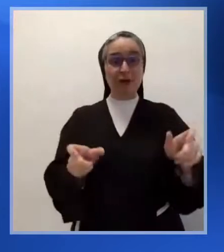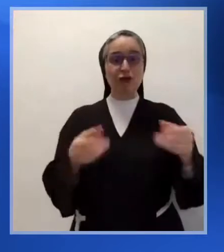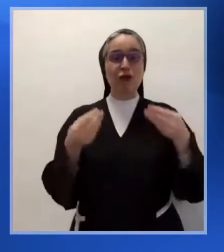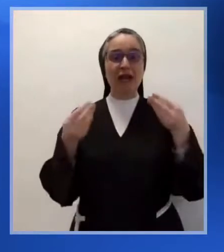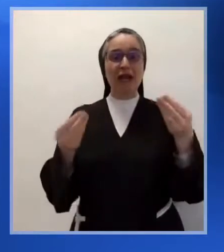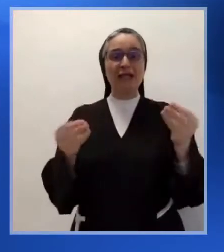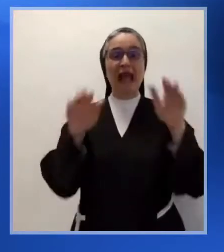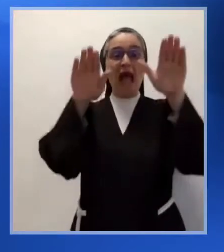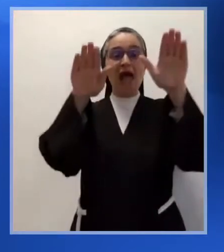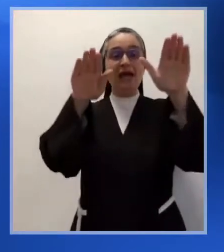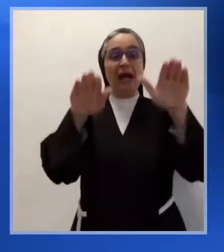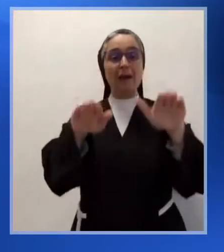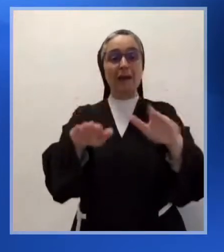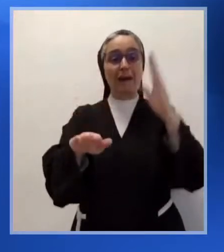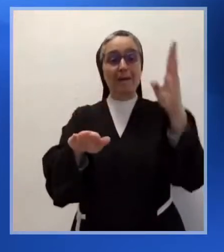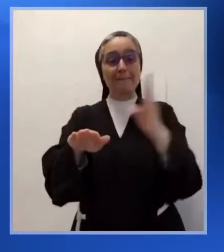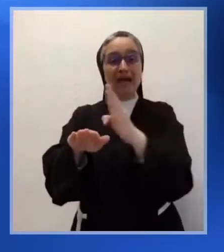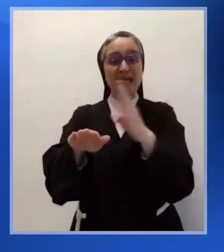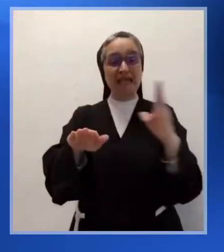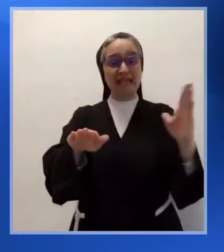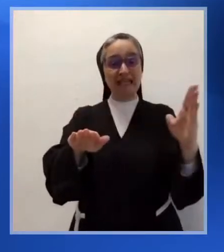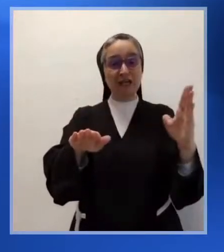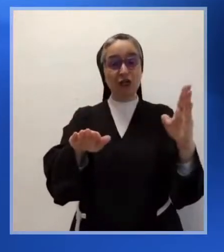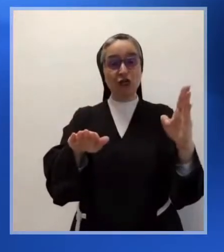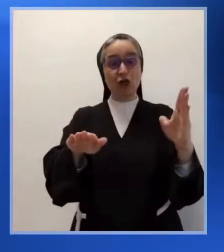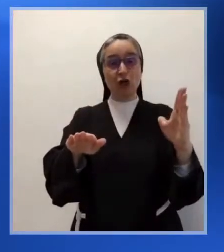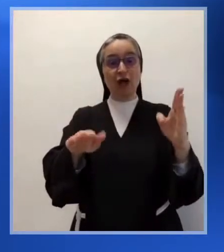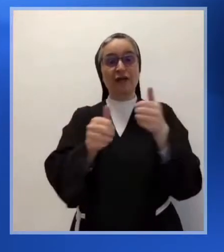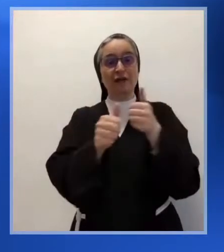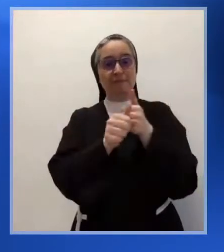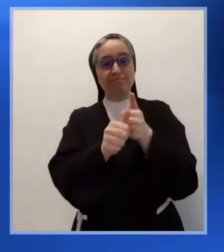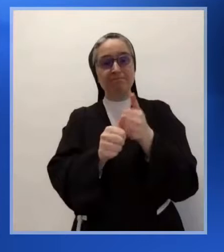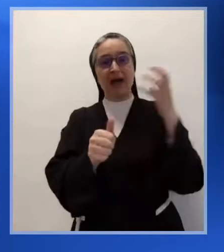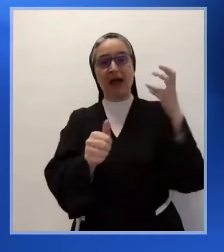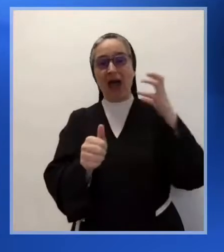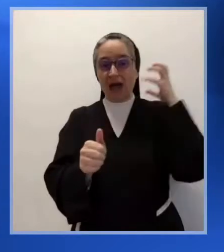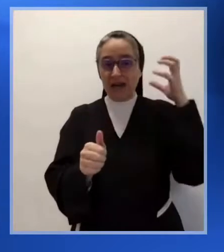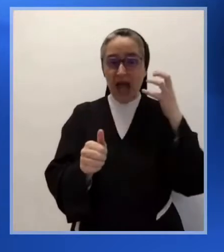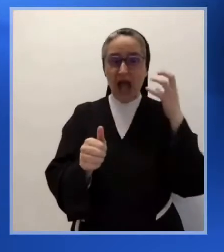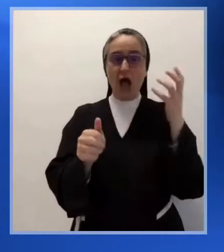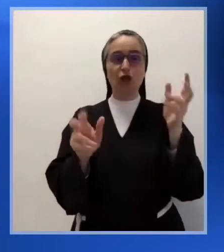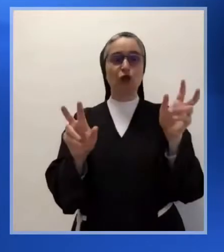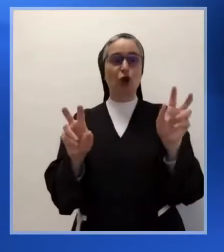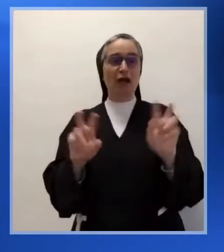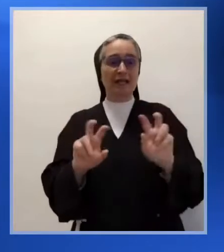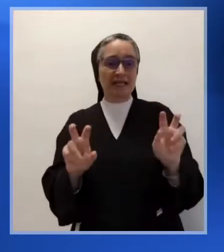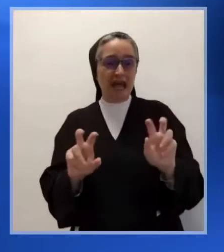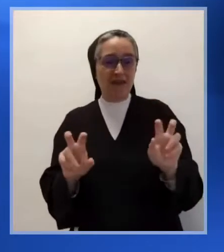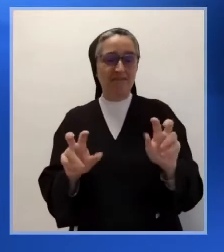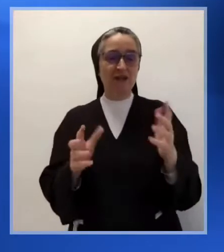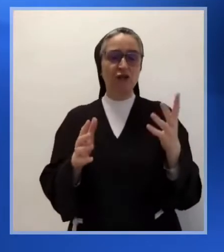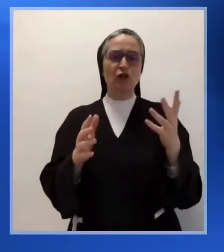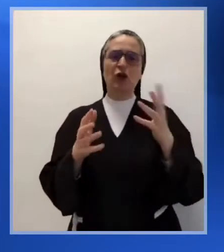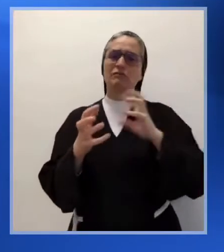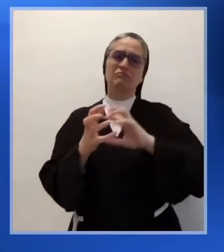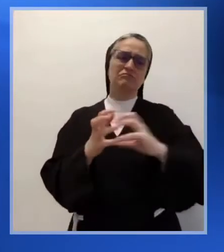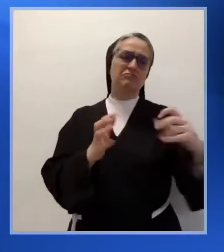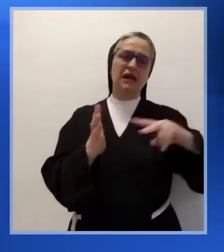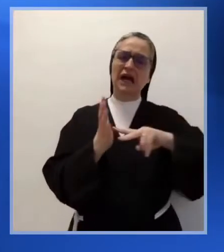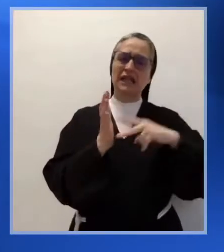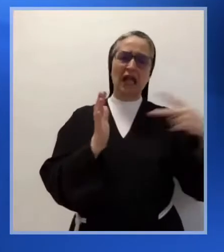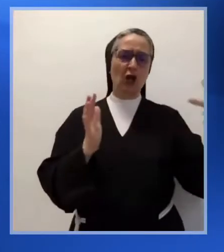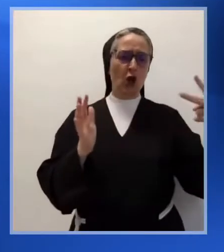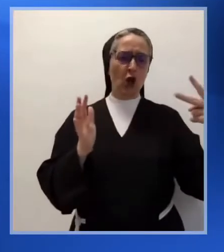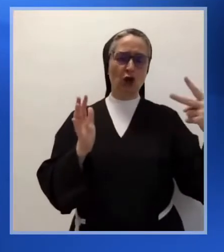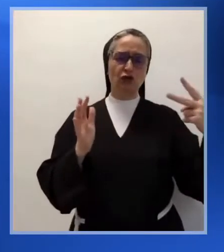sua benedizione a mezzo della radio, della televisione e delle altre tecnologie